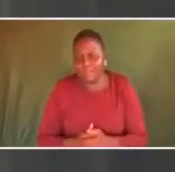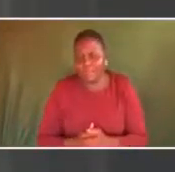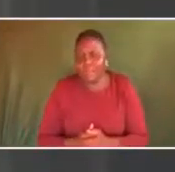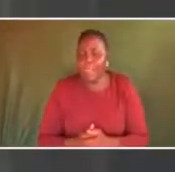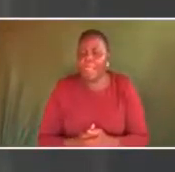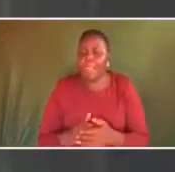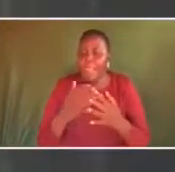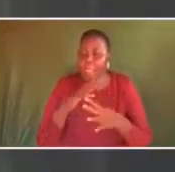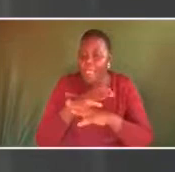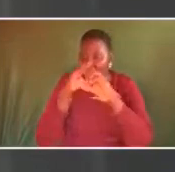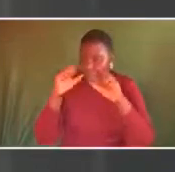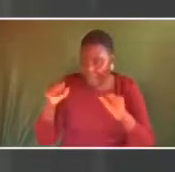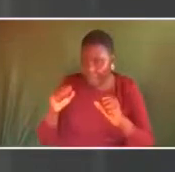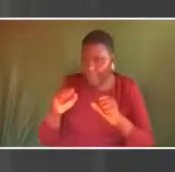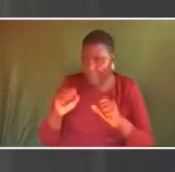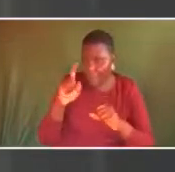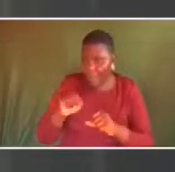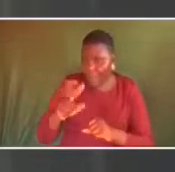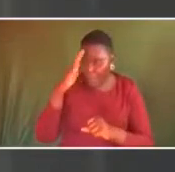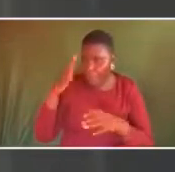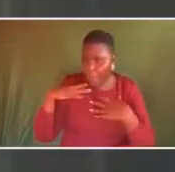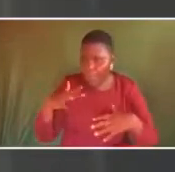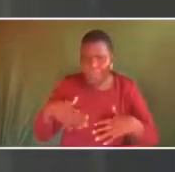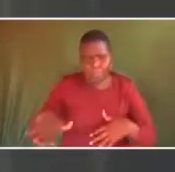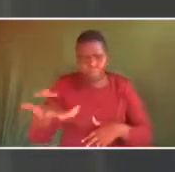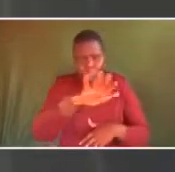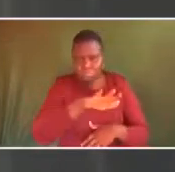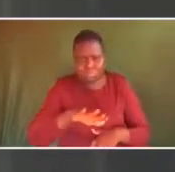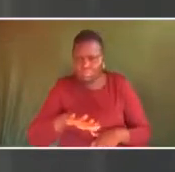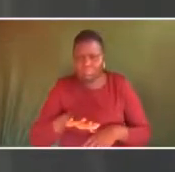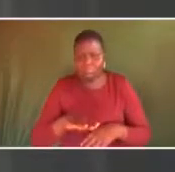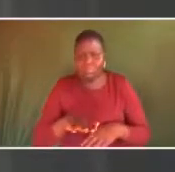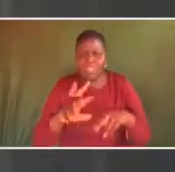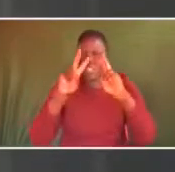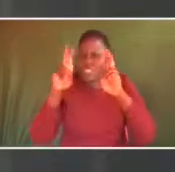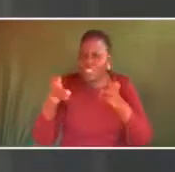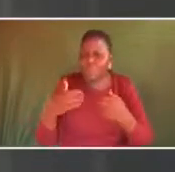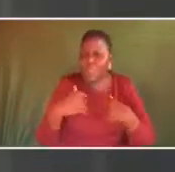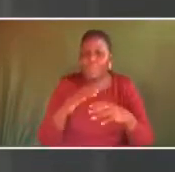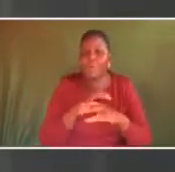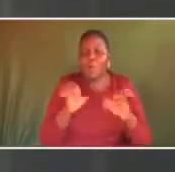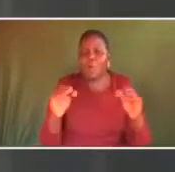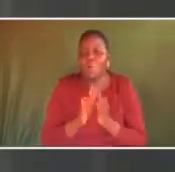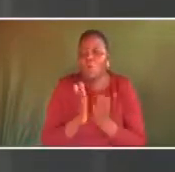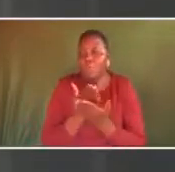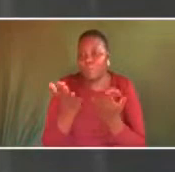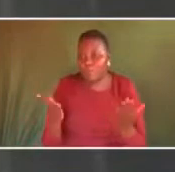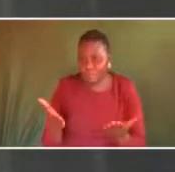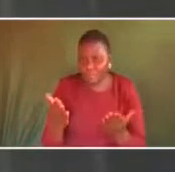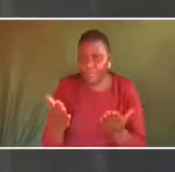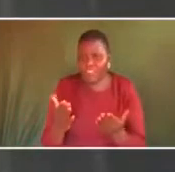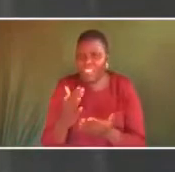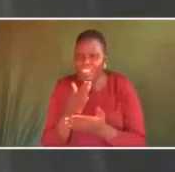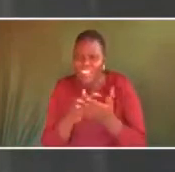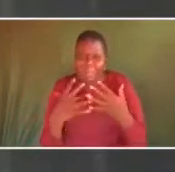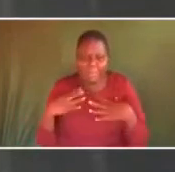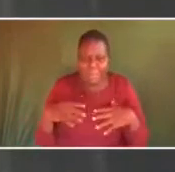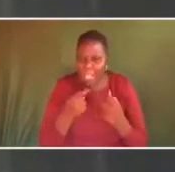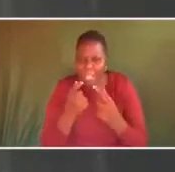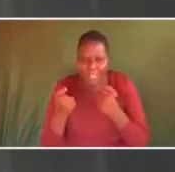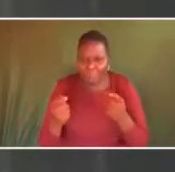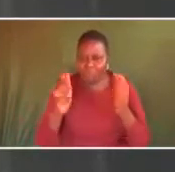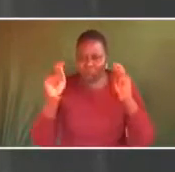kwamba watu wa hii area hawana ubaya na wewe. Ni element tu kidogo ambayo inatumwa kwa barabara kuja